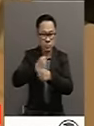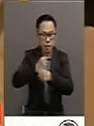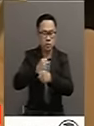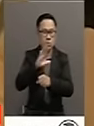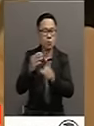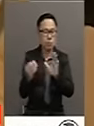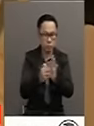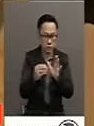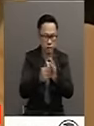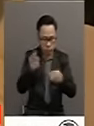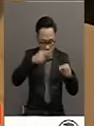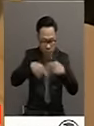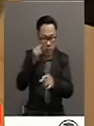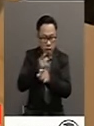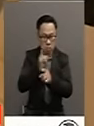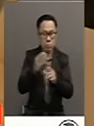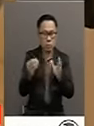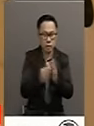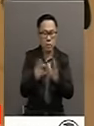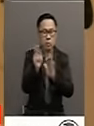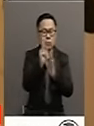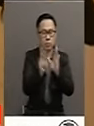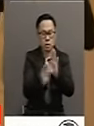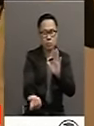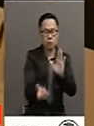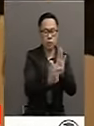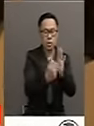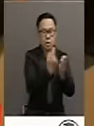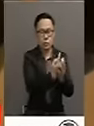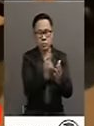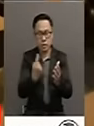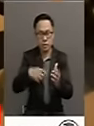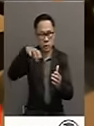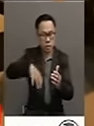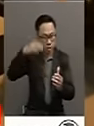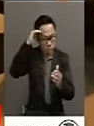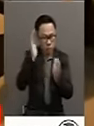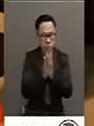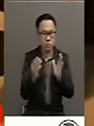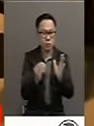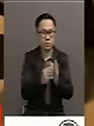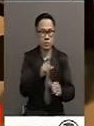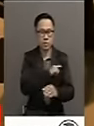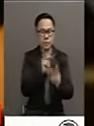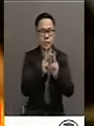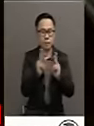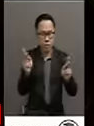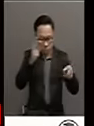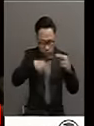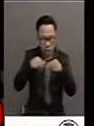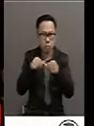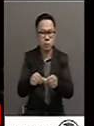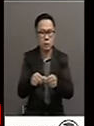เทพมหานครซึ่งกฎหมายกำหนดครับให้ผู้แทนจากกองบัญชาการตำรวจนครบาลมานั่งเป็นกรรมการร่วมด้ว